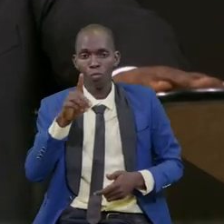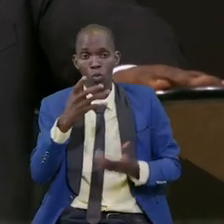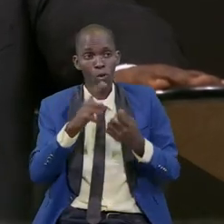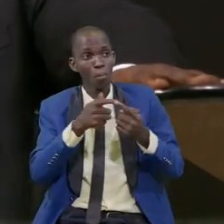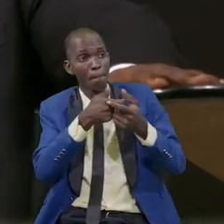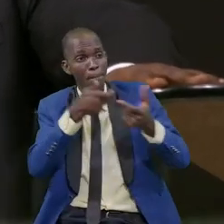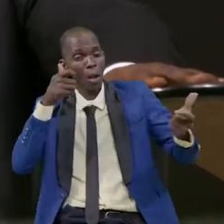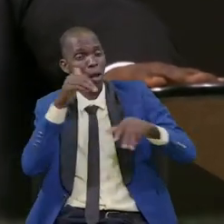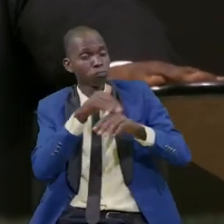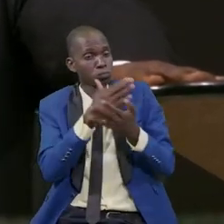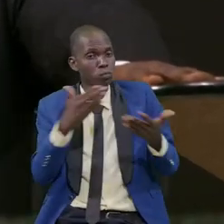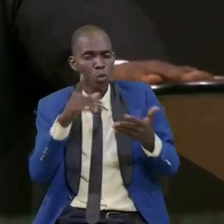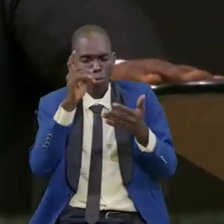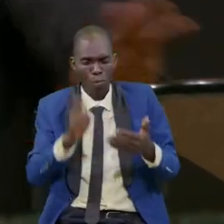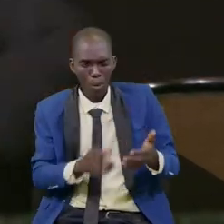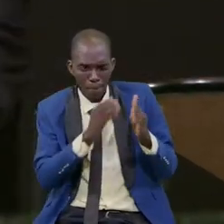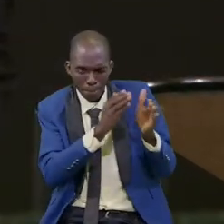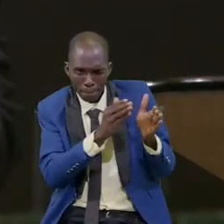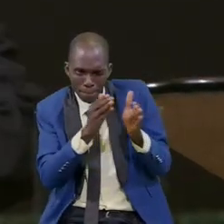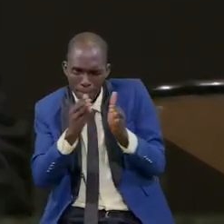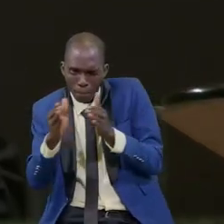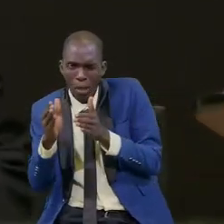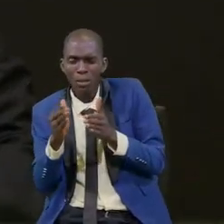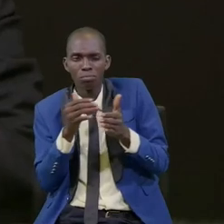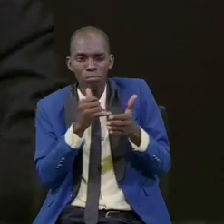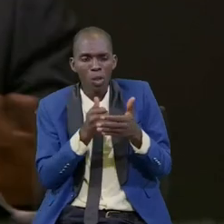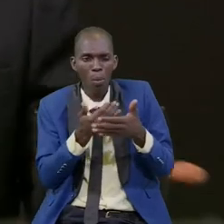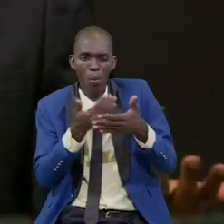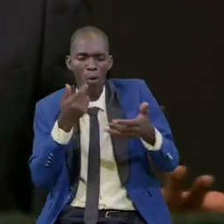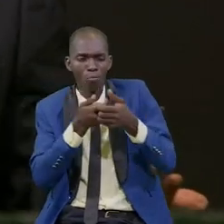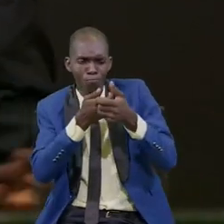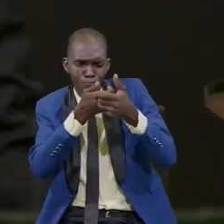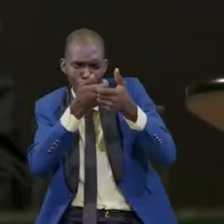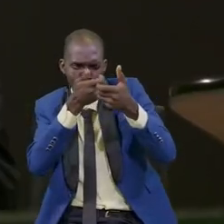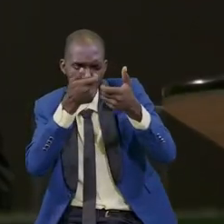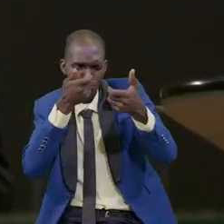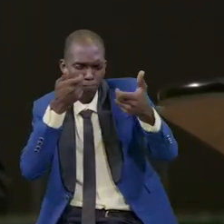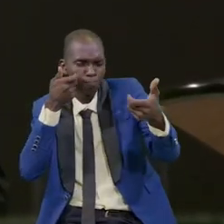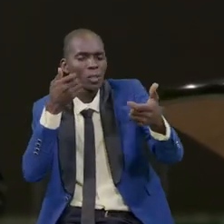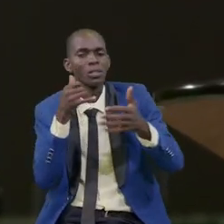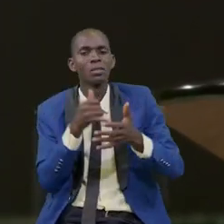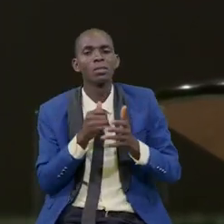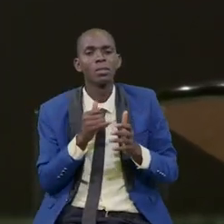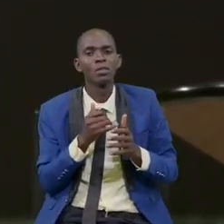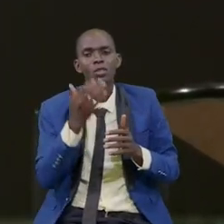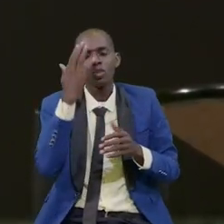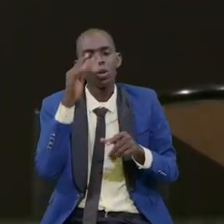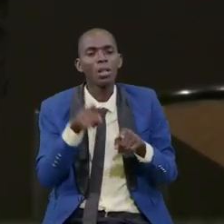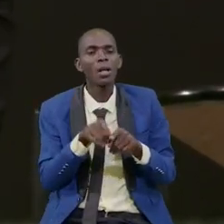cible. Il y a un niveau que vous voulez atteindre. Alors, vous devez bien